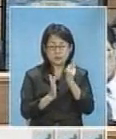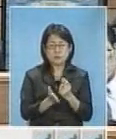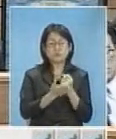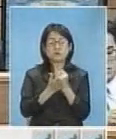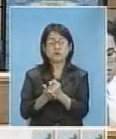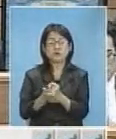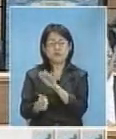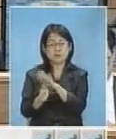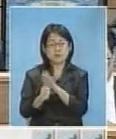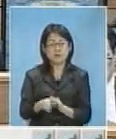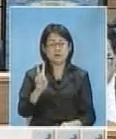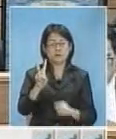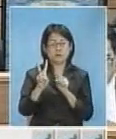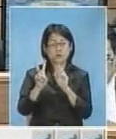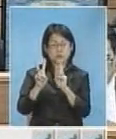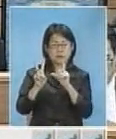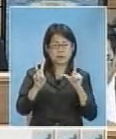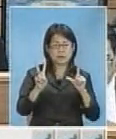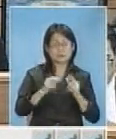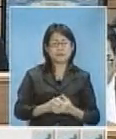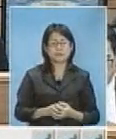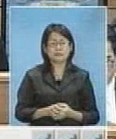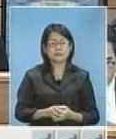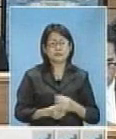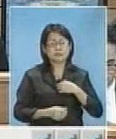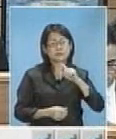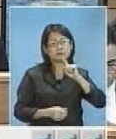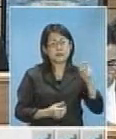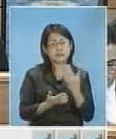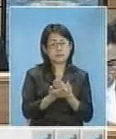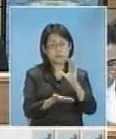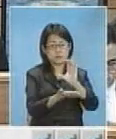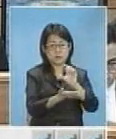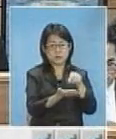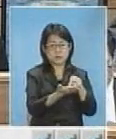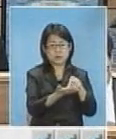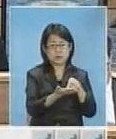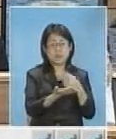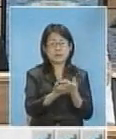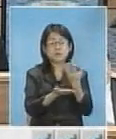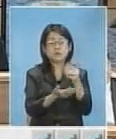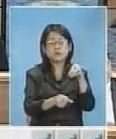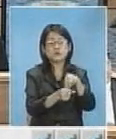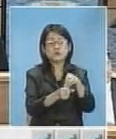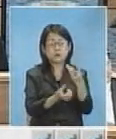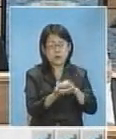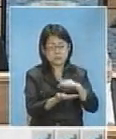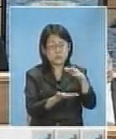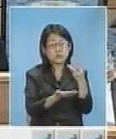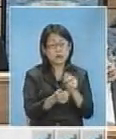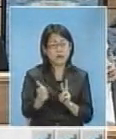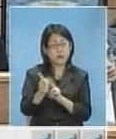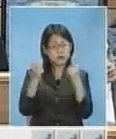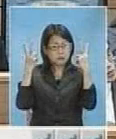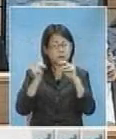องเนี่ย 2.6 ล้านล้านบาทถามว่าเงินในกองทุนสถาบันคุ้มครองเงินฝากวันนี้มีเท่าไหร่ที่ท่านรองนายกรัฐบาลยืนยัน